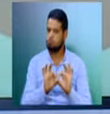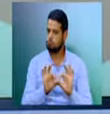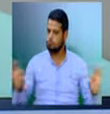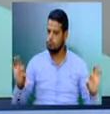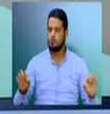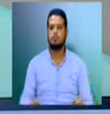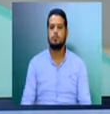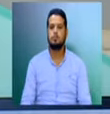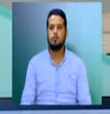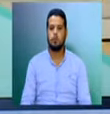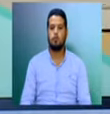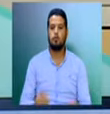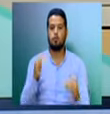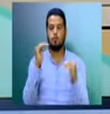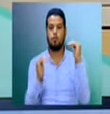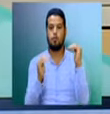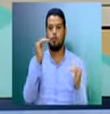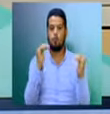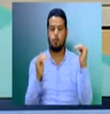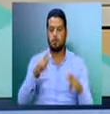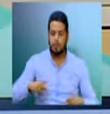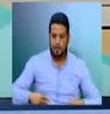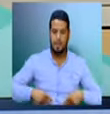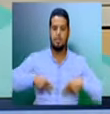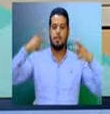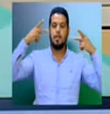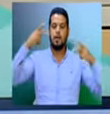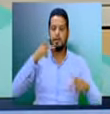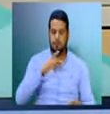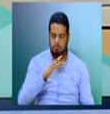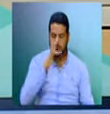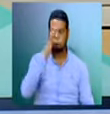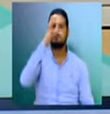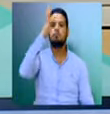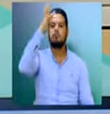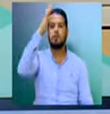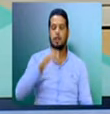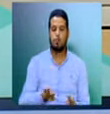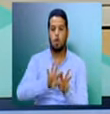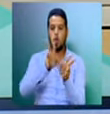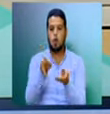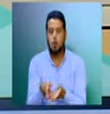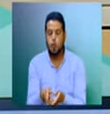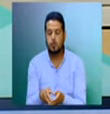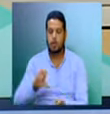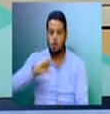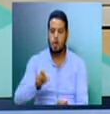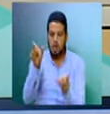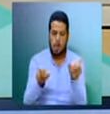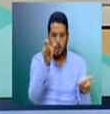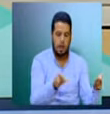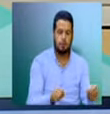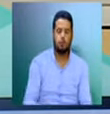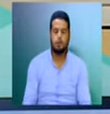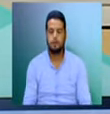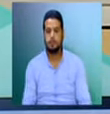متوازنة تحقق الحياة الكريمة للمواطن الجزائري وللأسرة الجزائرية. حماية الأسرة نطمح